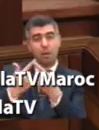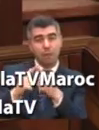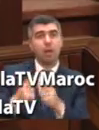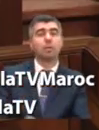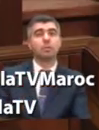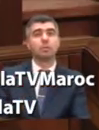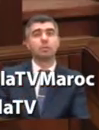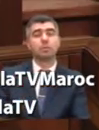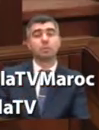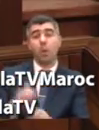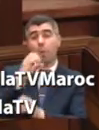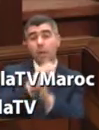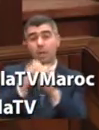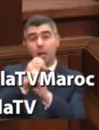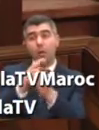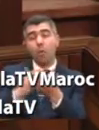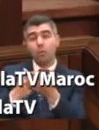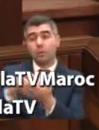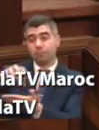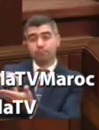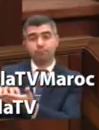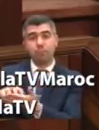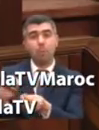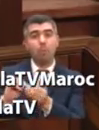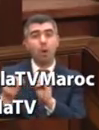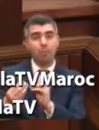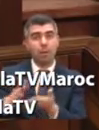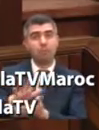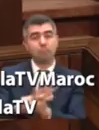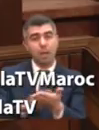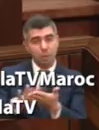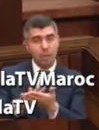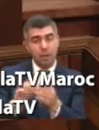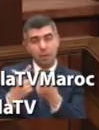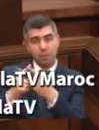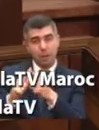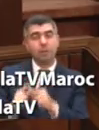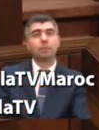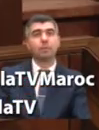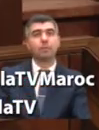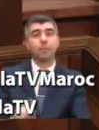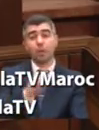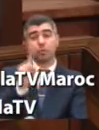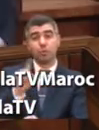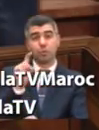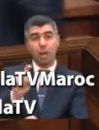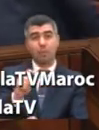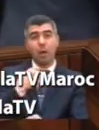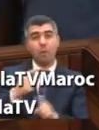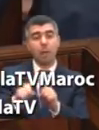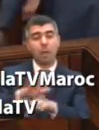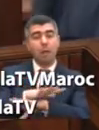بعض الجماعات الترابيه اللي فيها اشكاليه، وكاين هناك عندكم مستوصف الجماعه ديال بن سعيد سيد رئيس اللي هي عملات المبادره الوطنيه